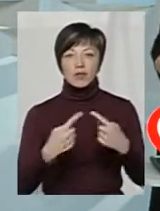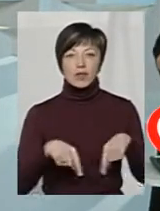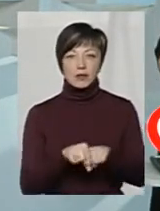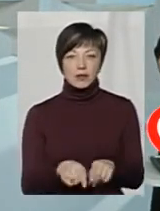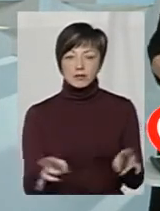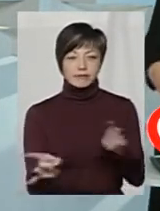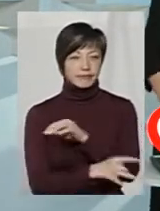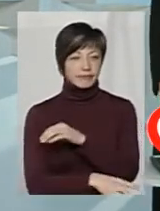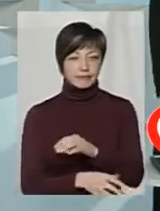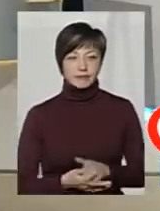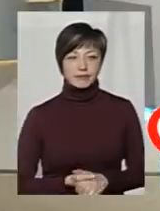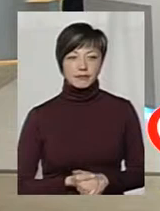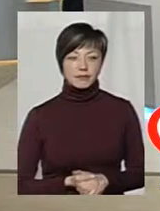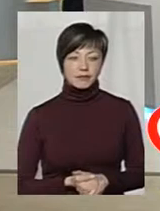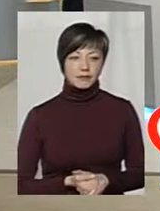відділеннях нічого не міняється.